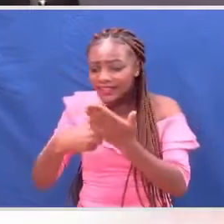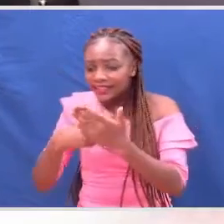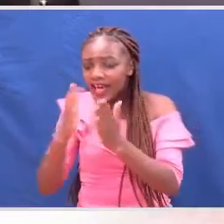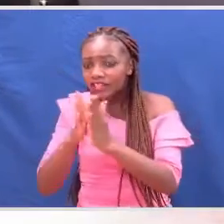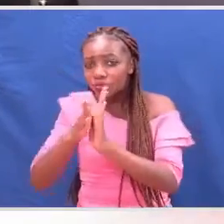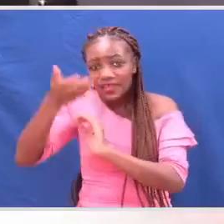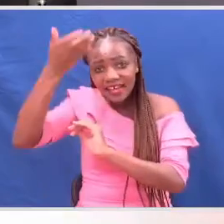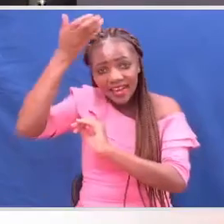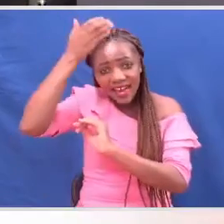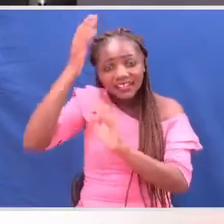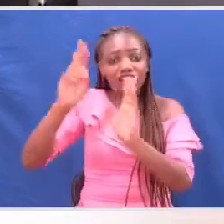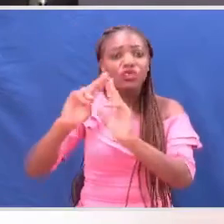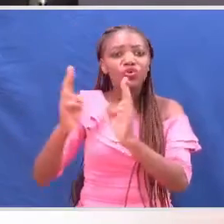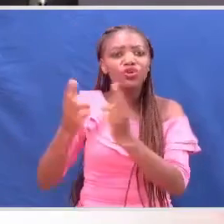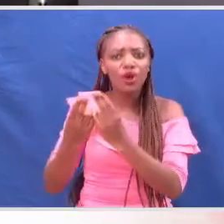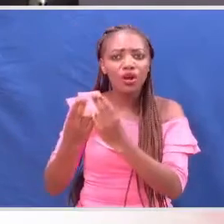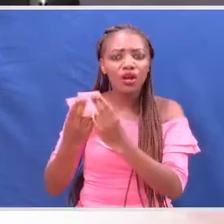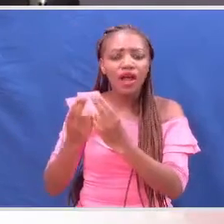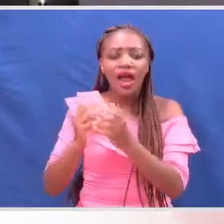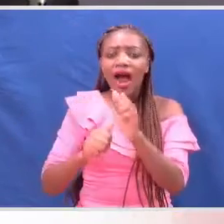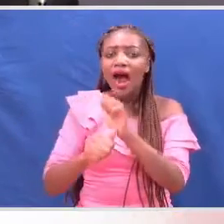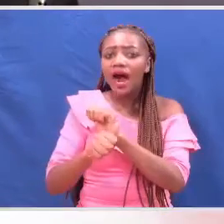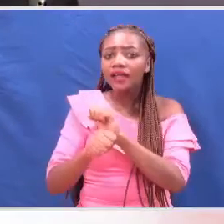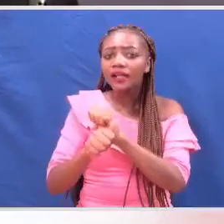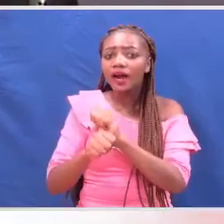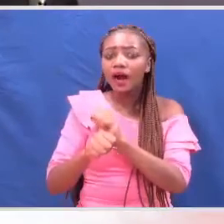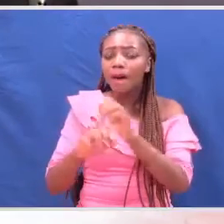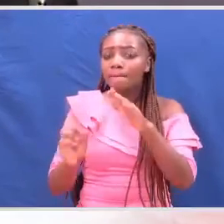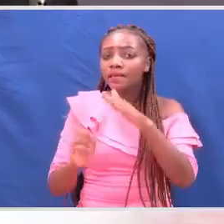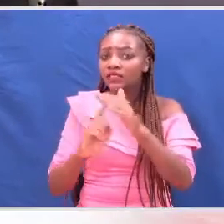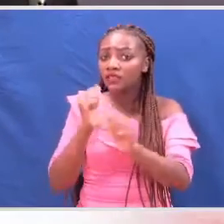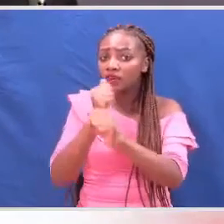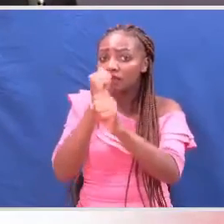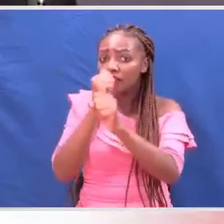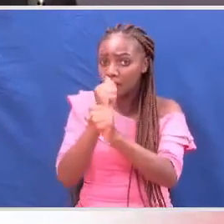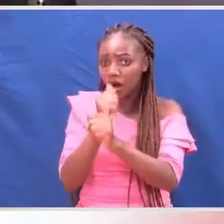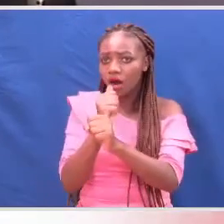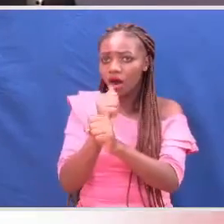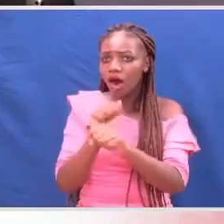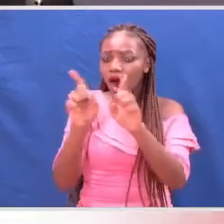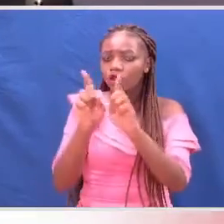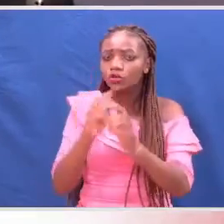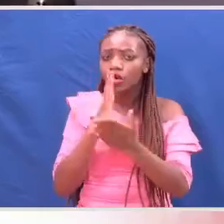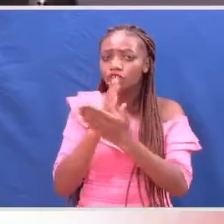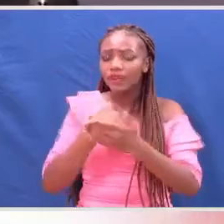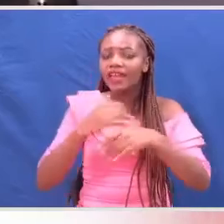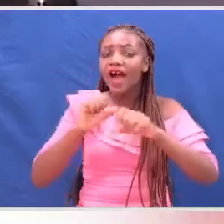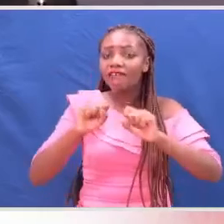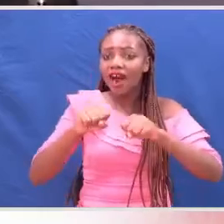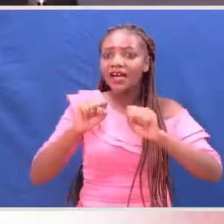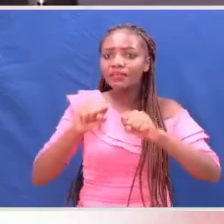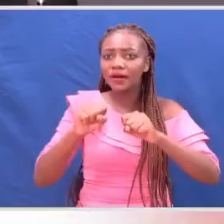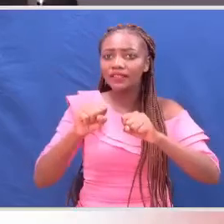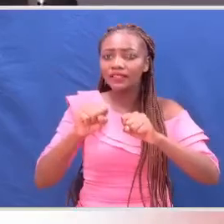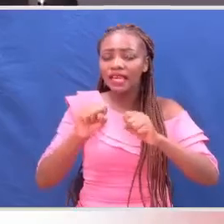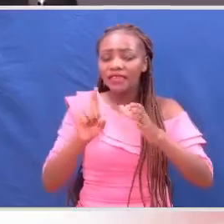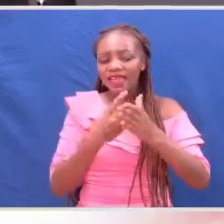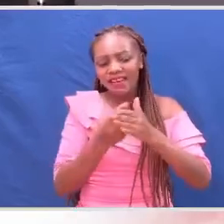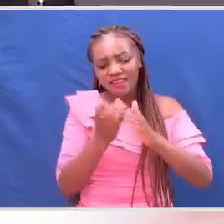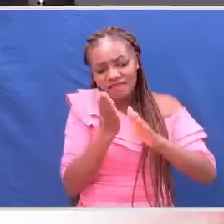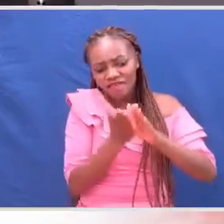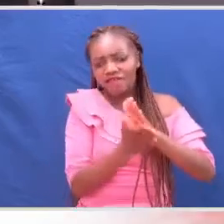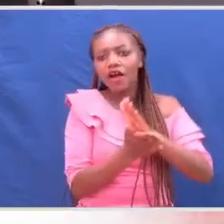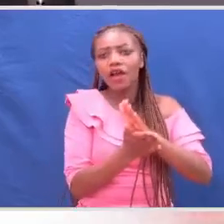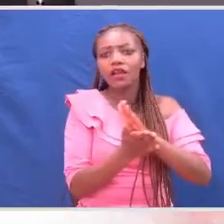nurses unions, under the umbrella of Labor Ministry and reach an agreement and file